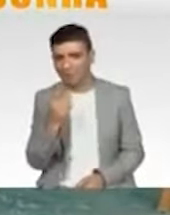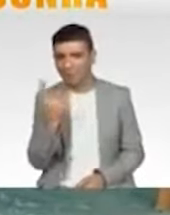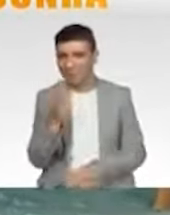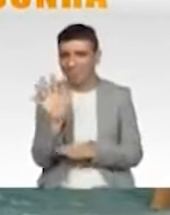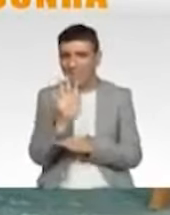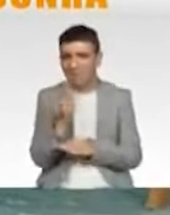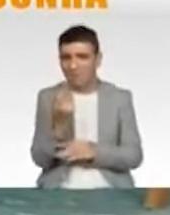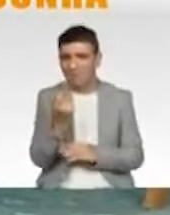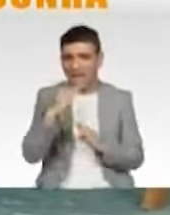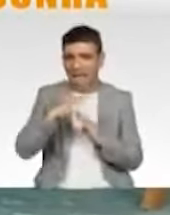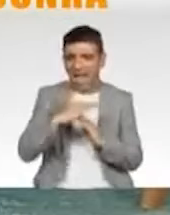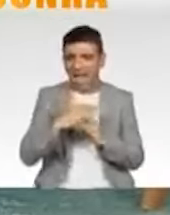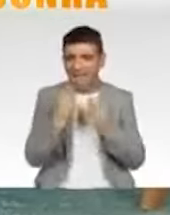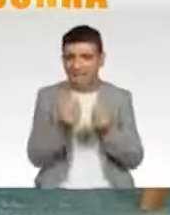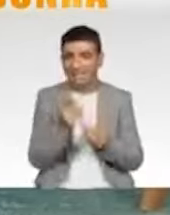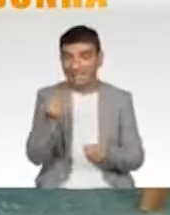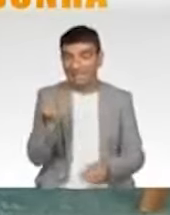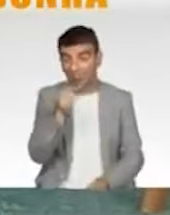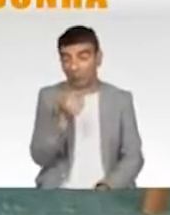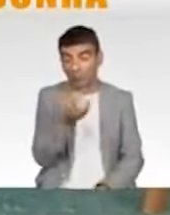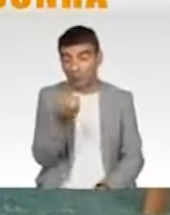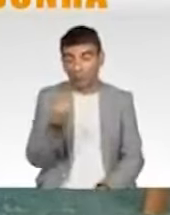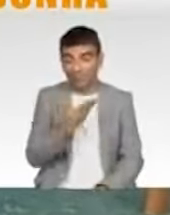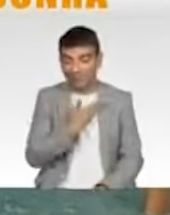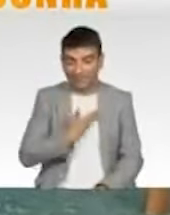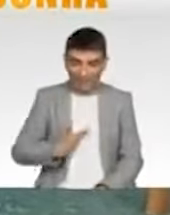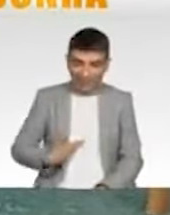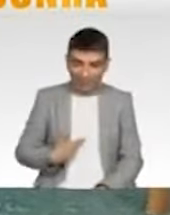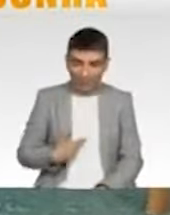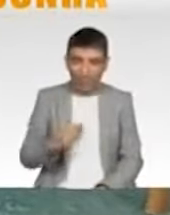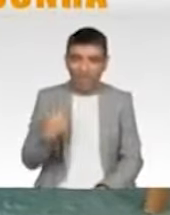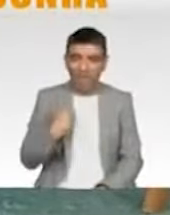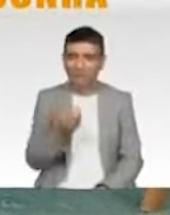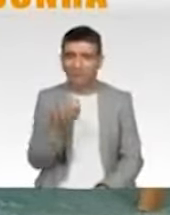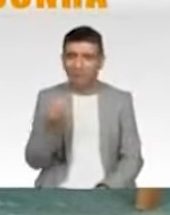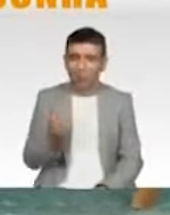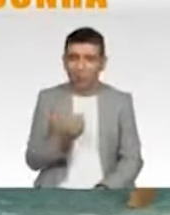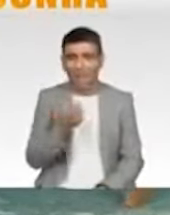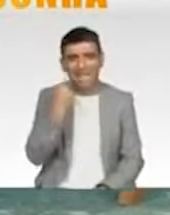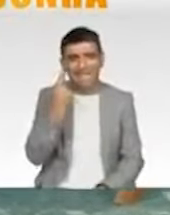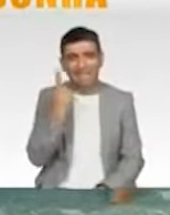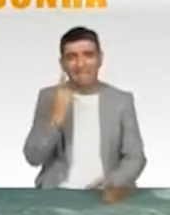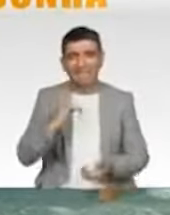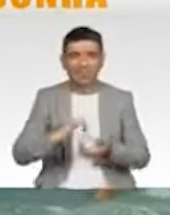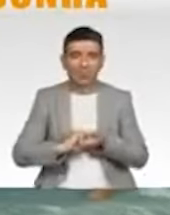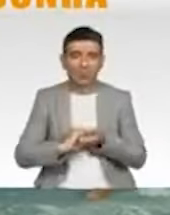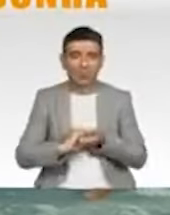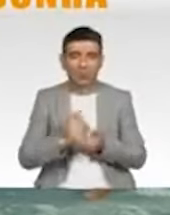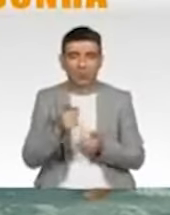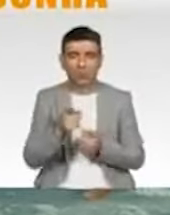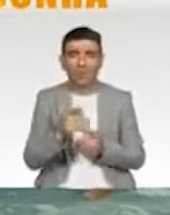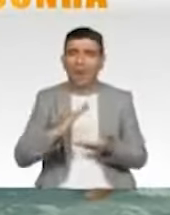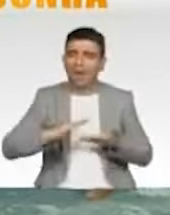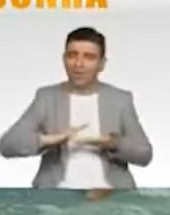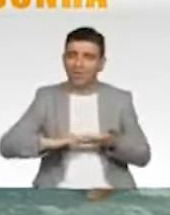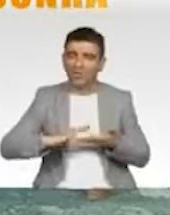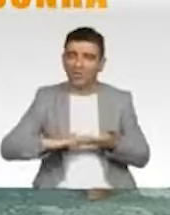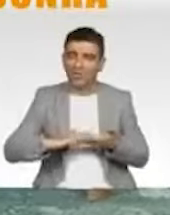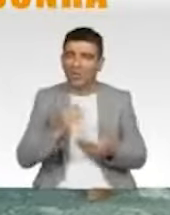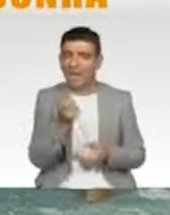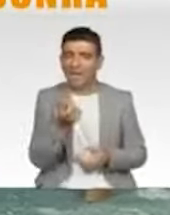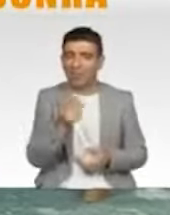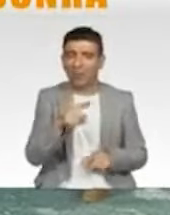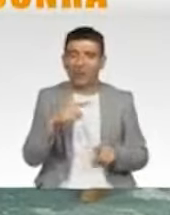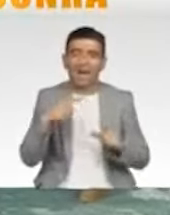ara vermiş olabilir. Ama siz onu çok seviyorsunuz. Biz de onu çok seviyoruz. Benim çok eski bir dostum, çok eski arkadaşım. Az